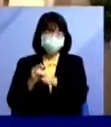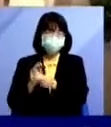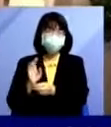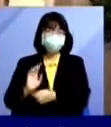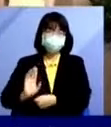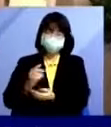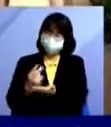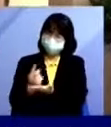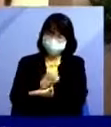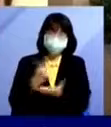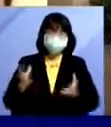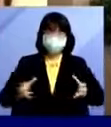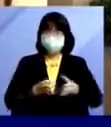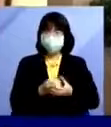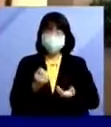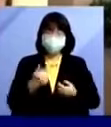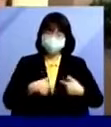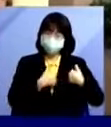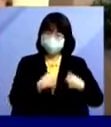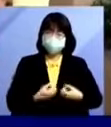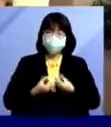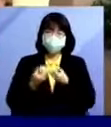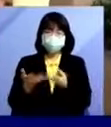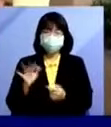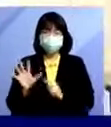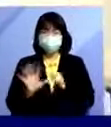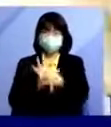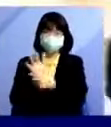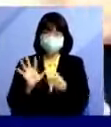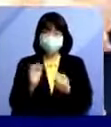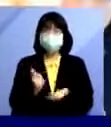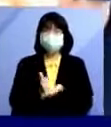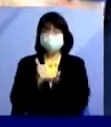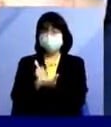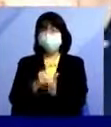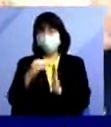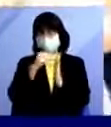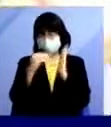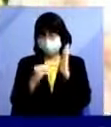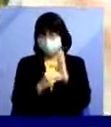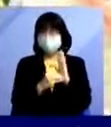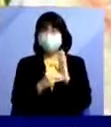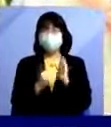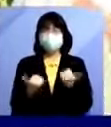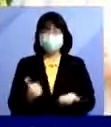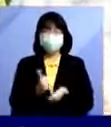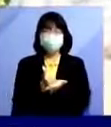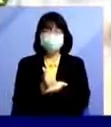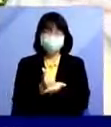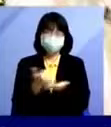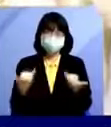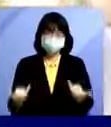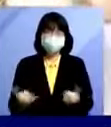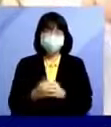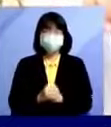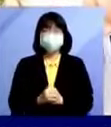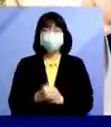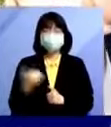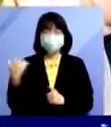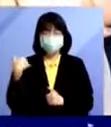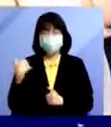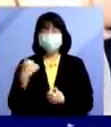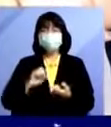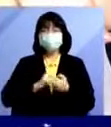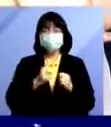ชุดขาวนักรบชุดขาวที่เข้าไปช่วยเหลือพี่น้องเราที่ยากอยู่ต่างจังหวัดครับ ซึ่งทางด้านของทีมปฏิบัติการฉุกเฉินทางการแ